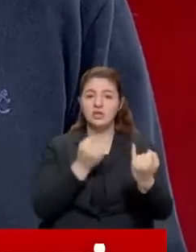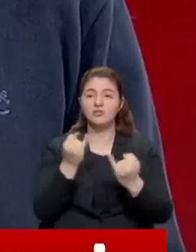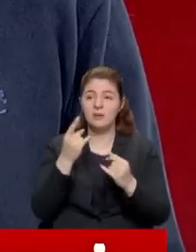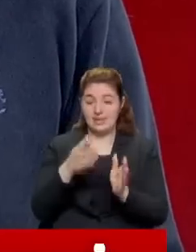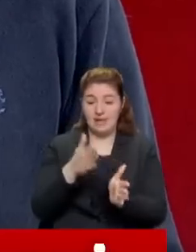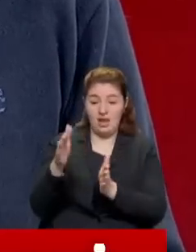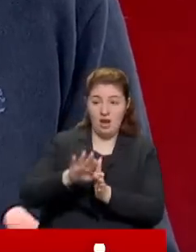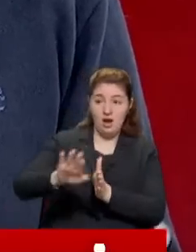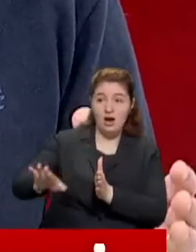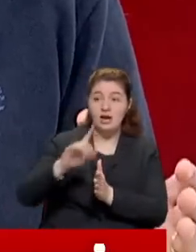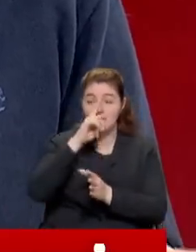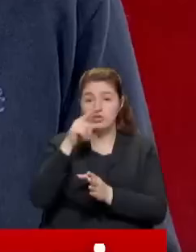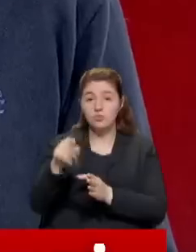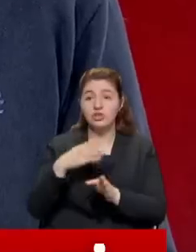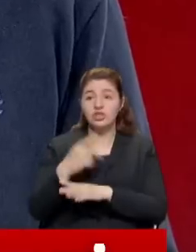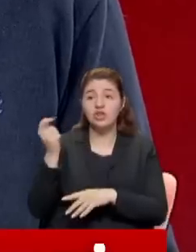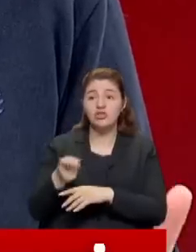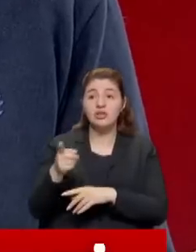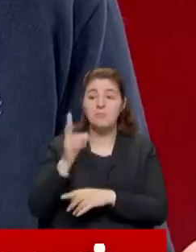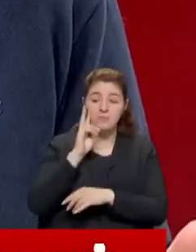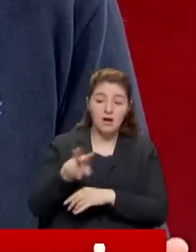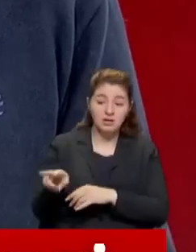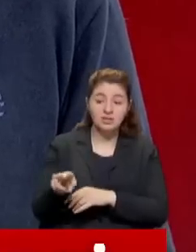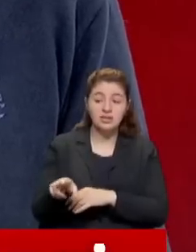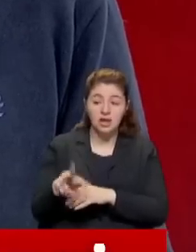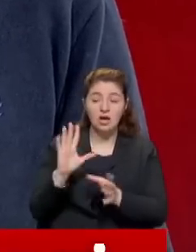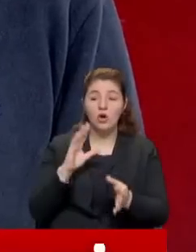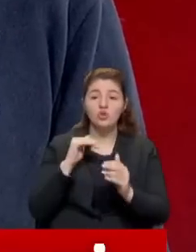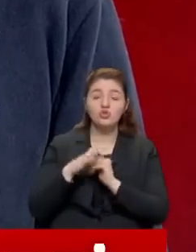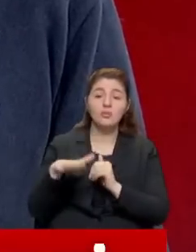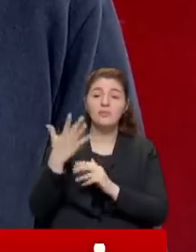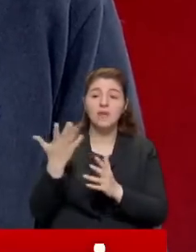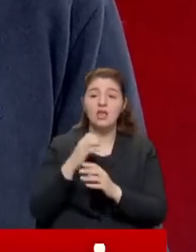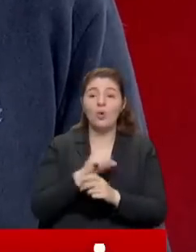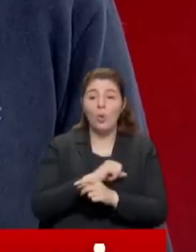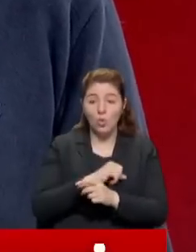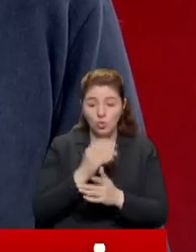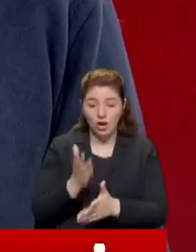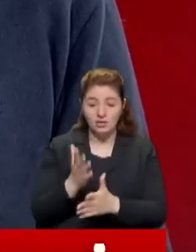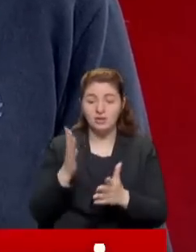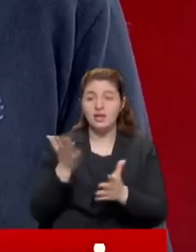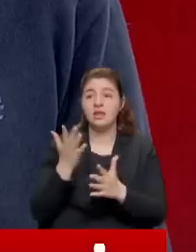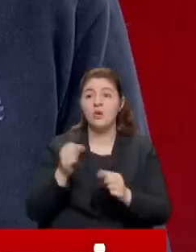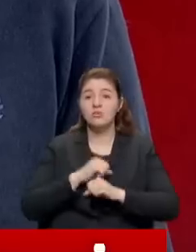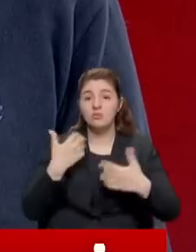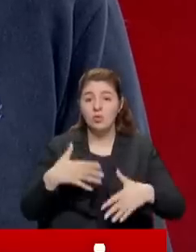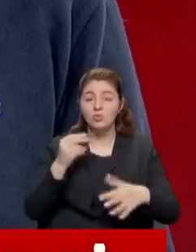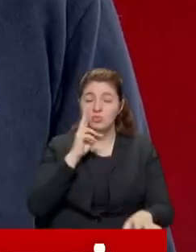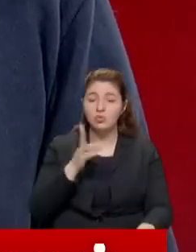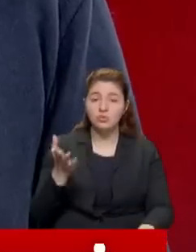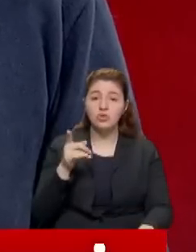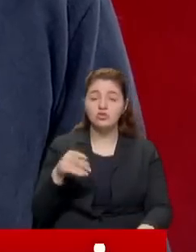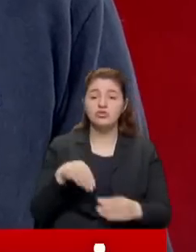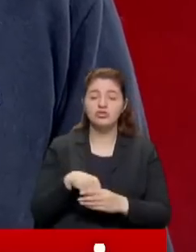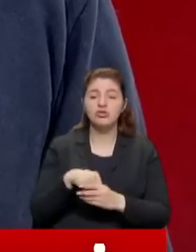tartışmalar bir kenara. Sadece bu gerçeklikten bile baktığınız zaman toplumun ne kadar kaygılı, ne kadar endişeli olduğunu görürsün.